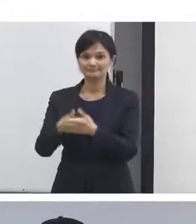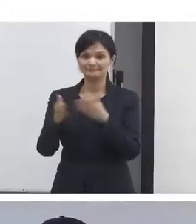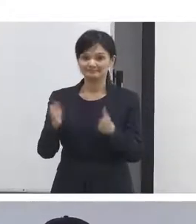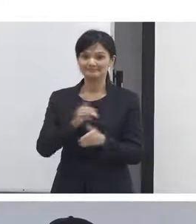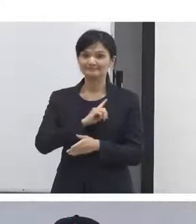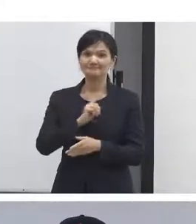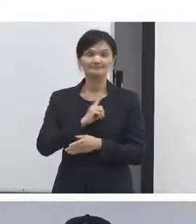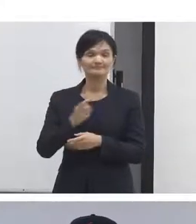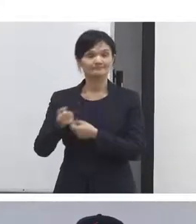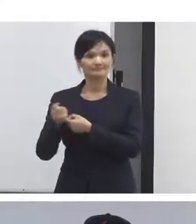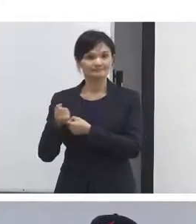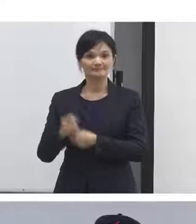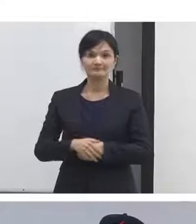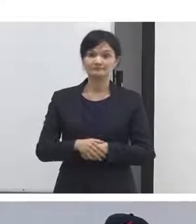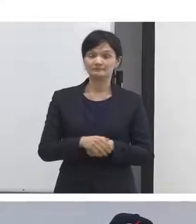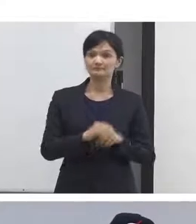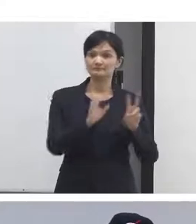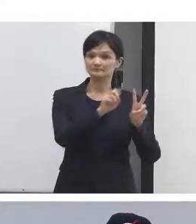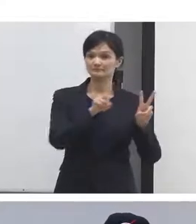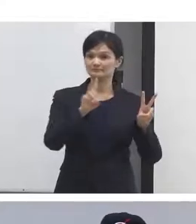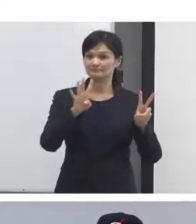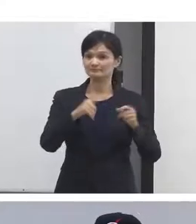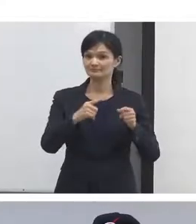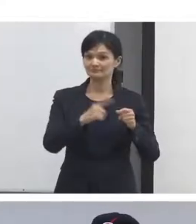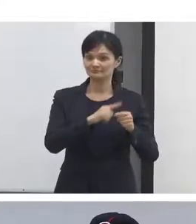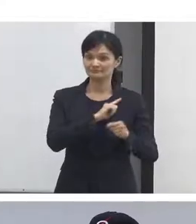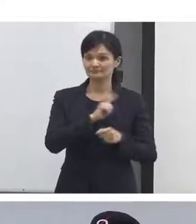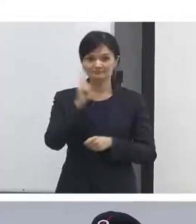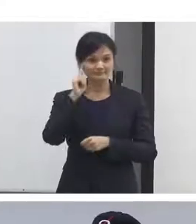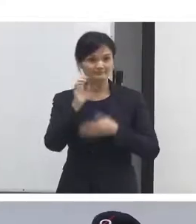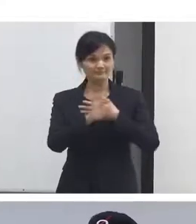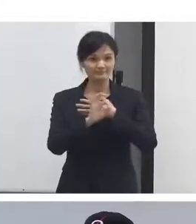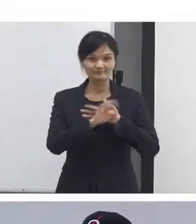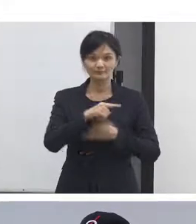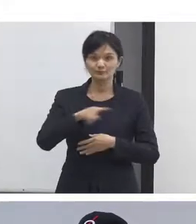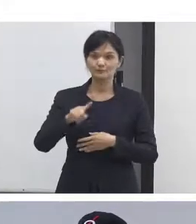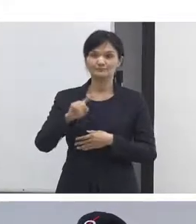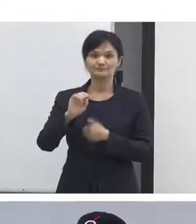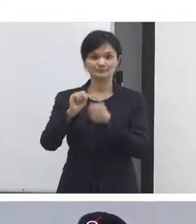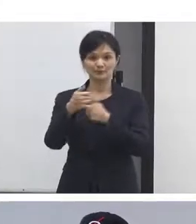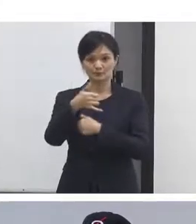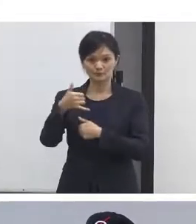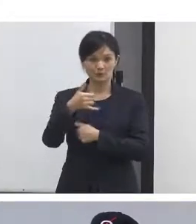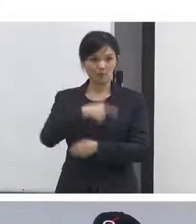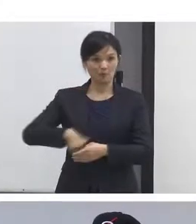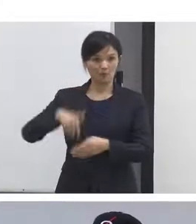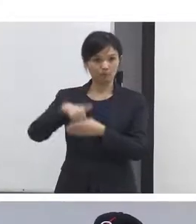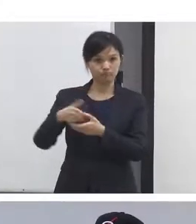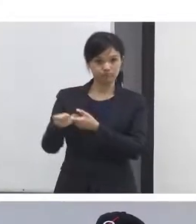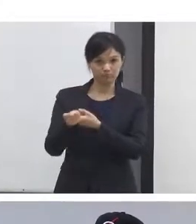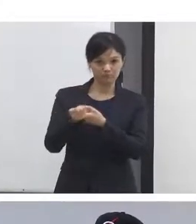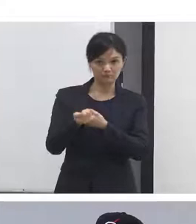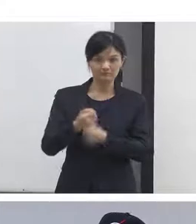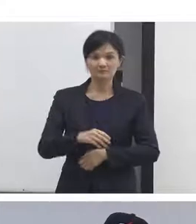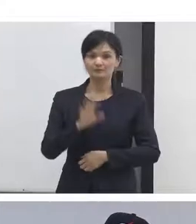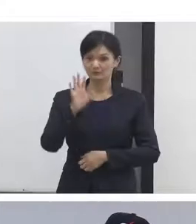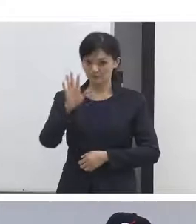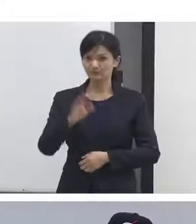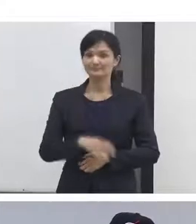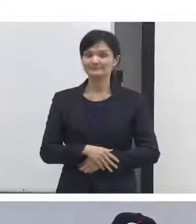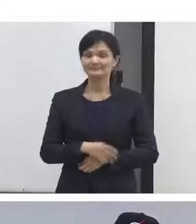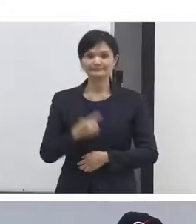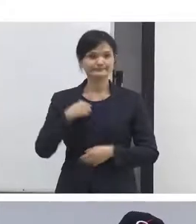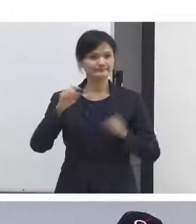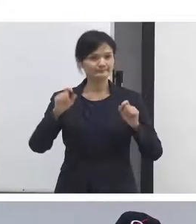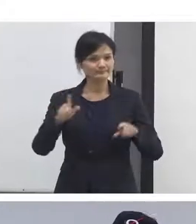过不一样的是，在2014的时候就是尝试去参选议员，这件事情比较大的改变是因为可能那一